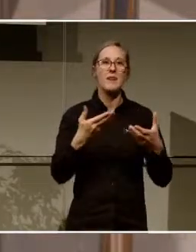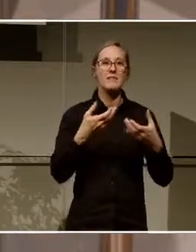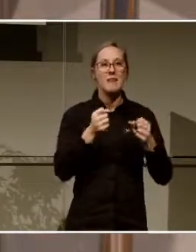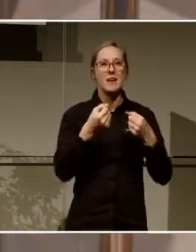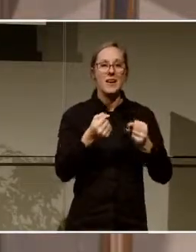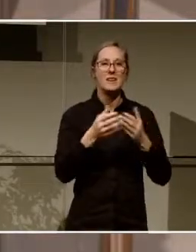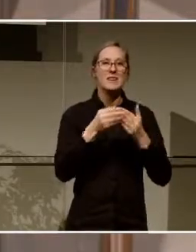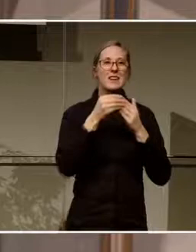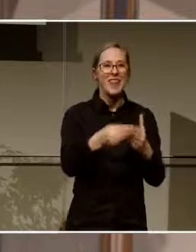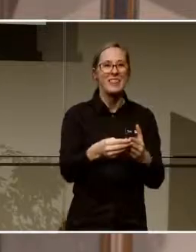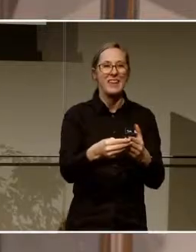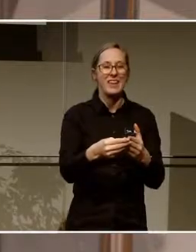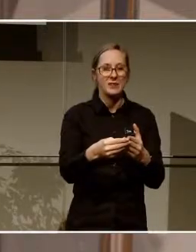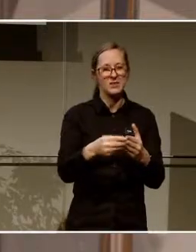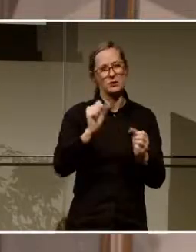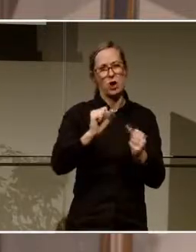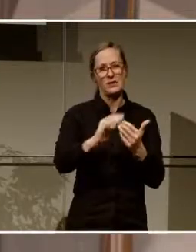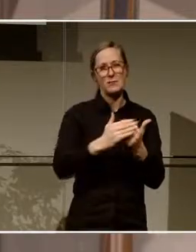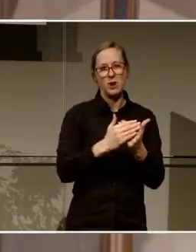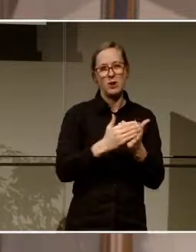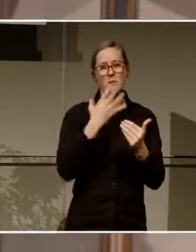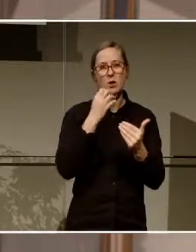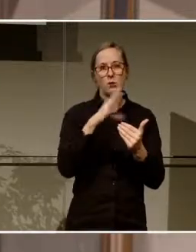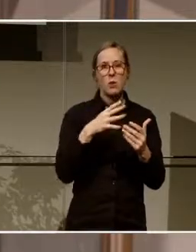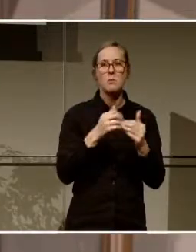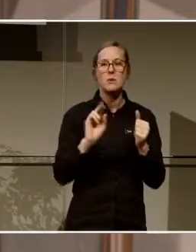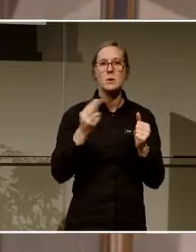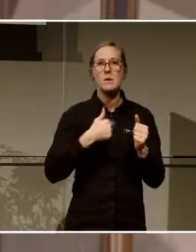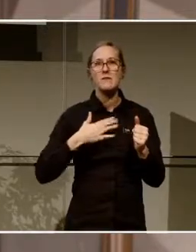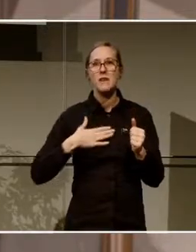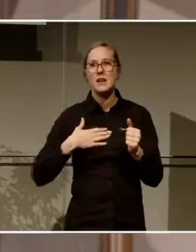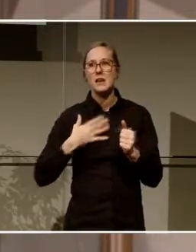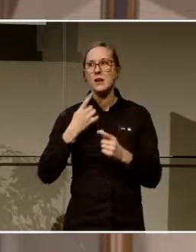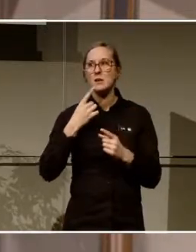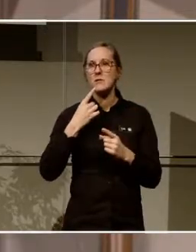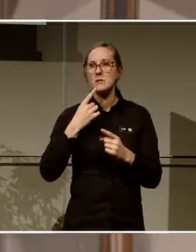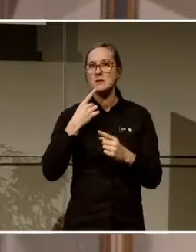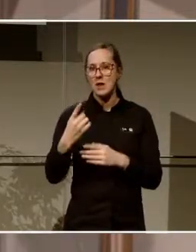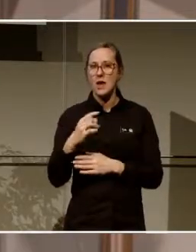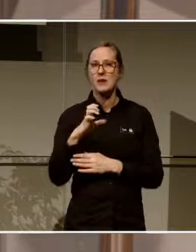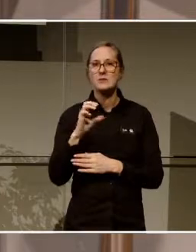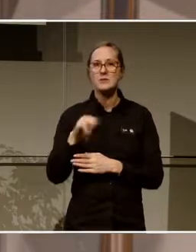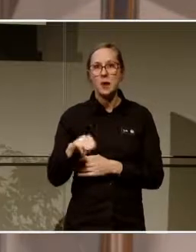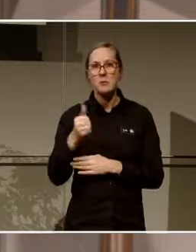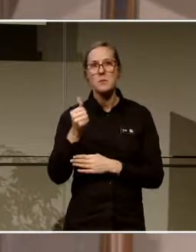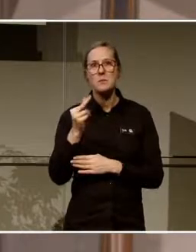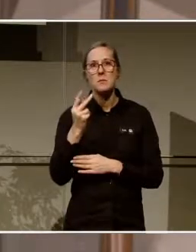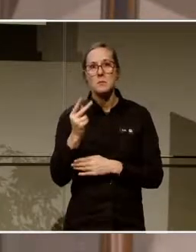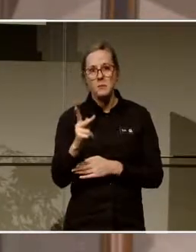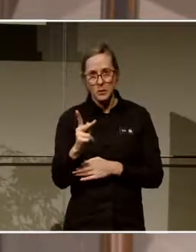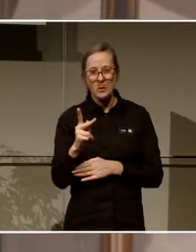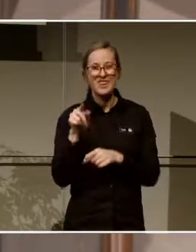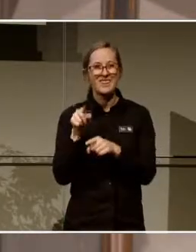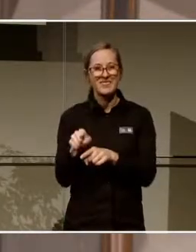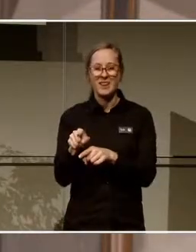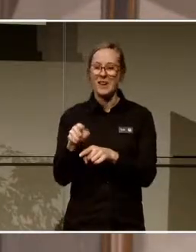till samverkansledningen, för först skulle jag också vilja nämna Sambruk, som är en otrolig möjliggörare för oss, för att det är de